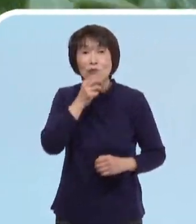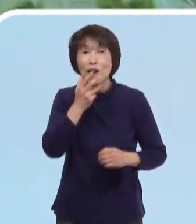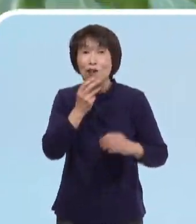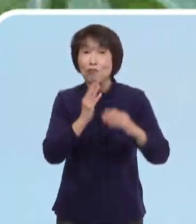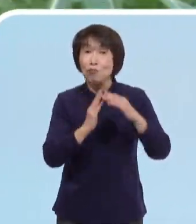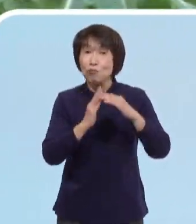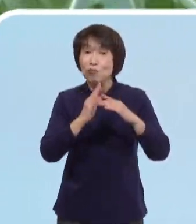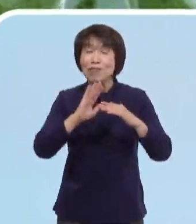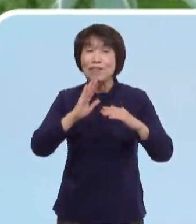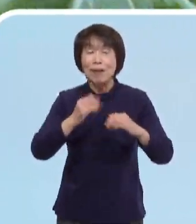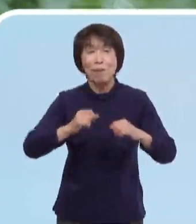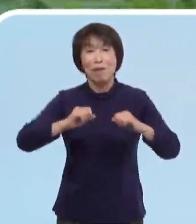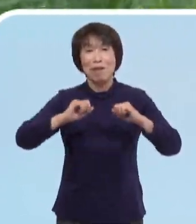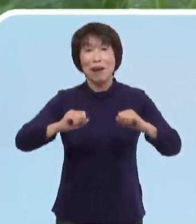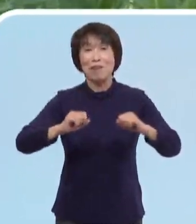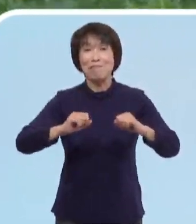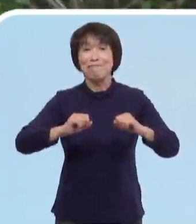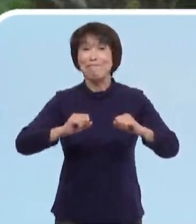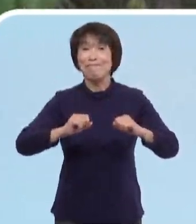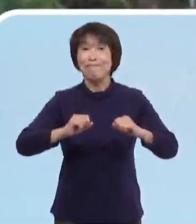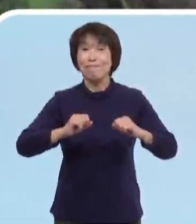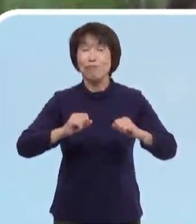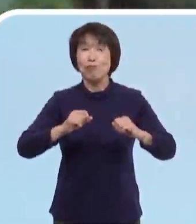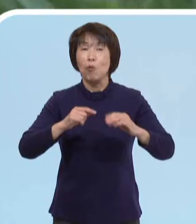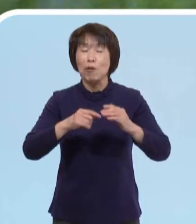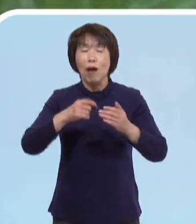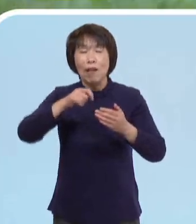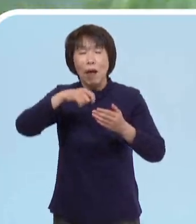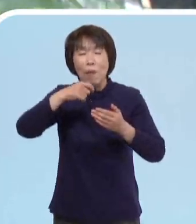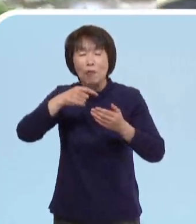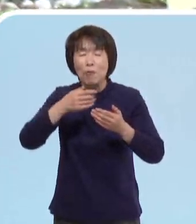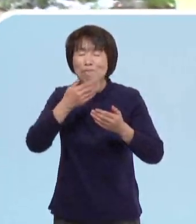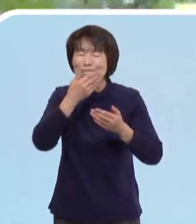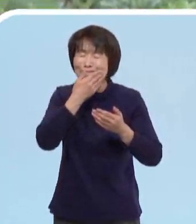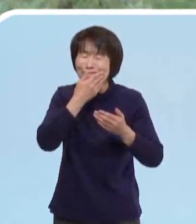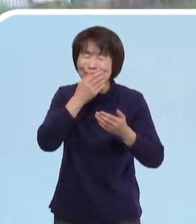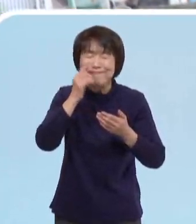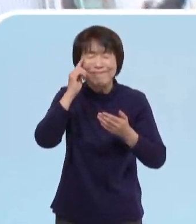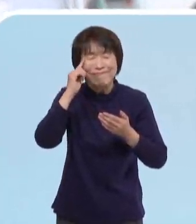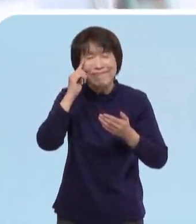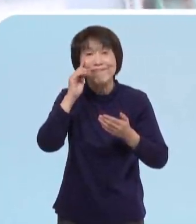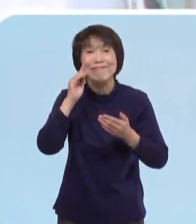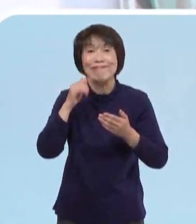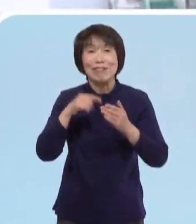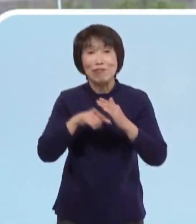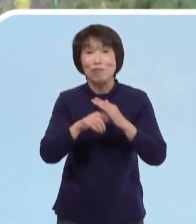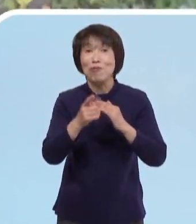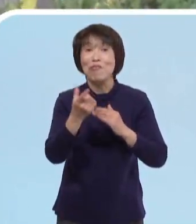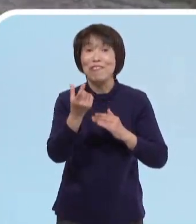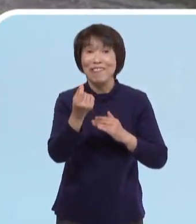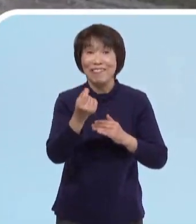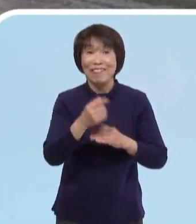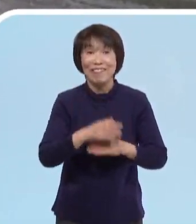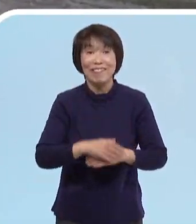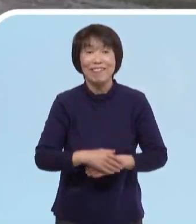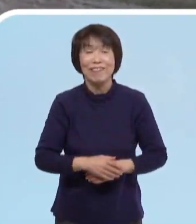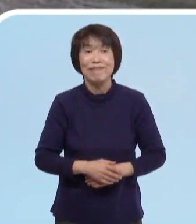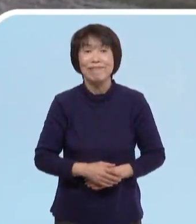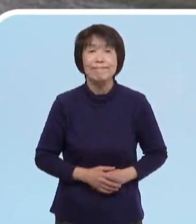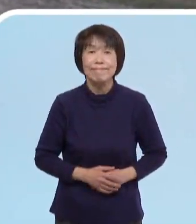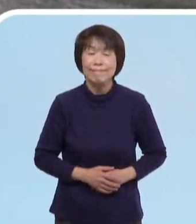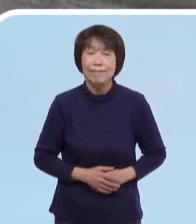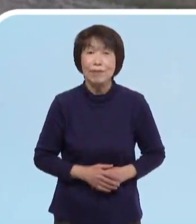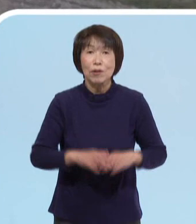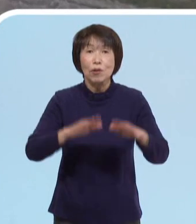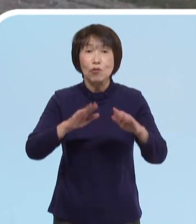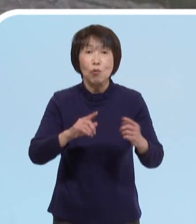80歳を過ぎてもいつまでも元気でいられるのは食べるもののおかげです。 いや、今日出